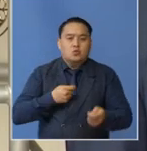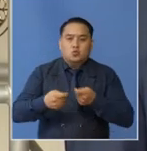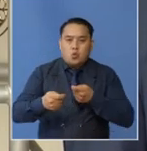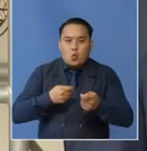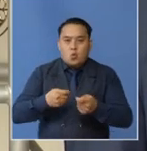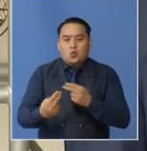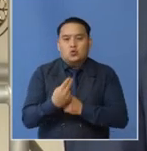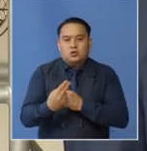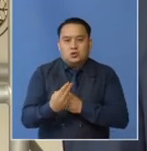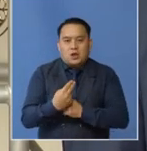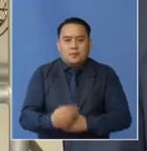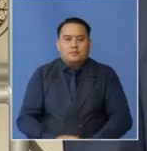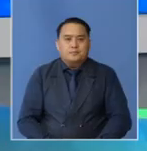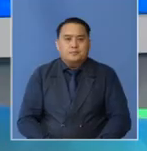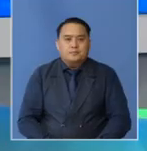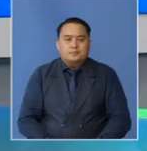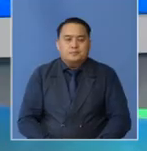духовными учителями.